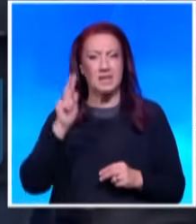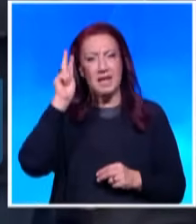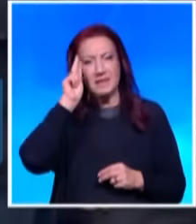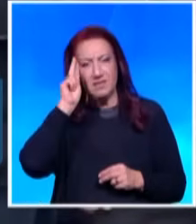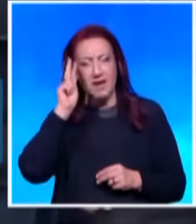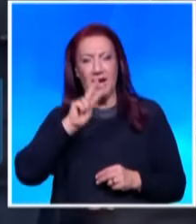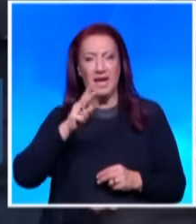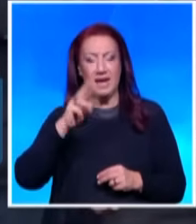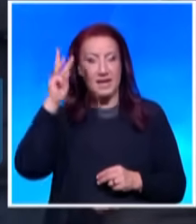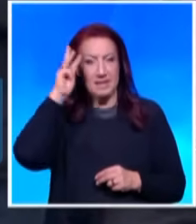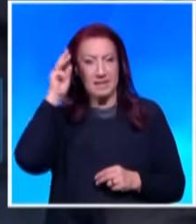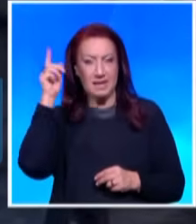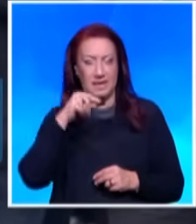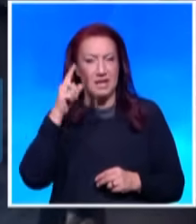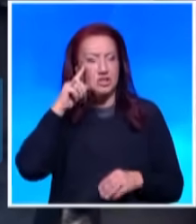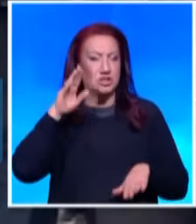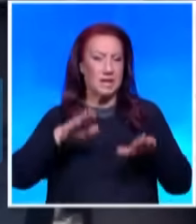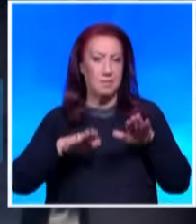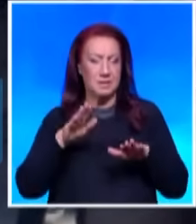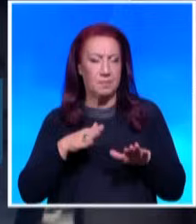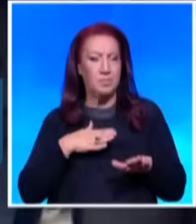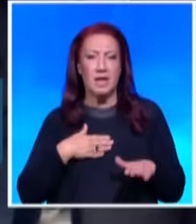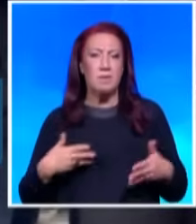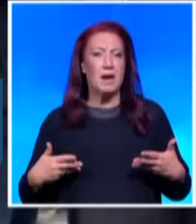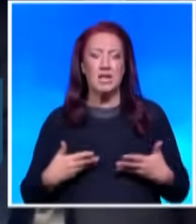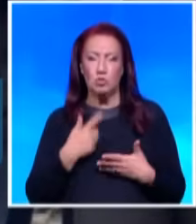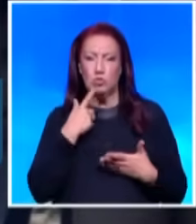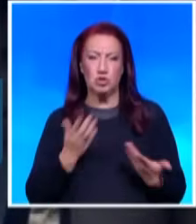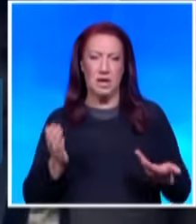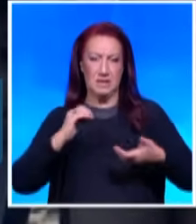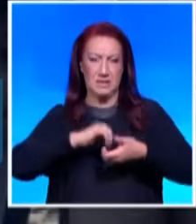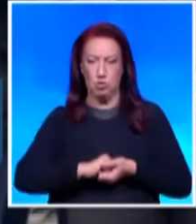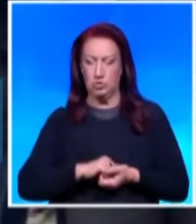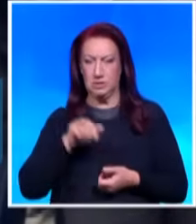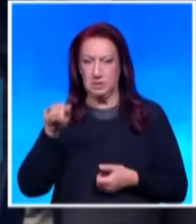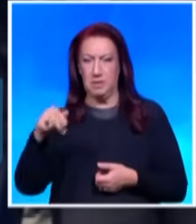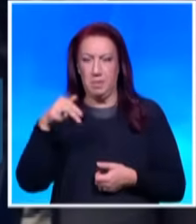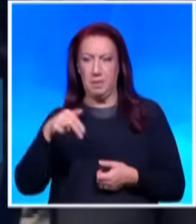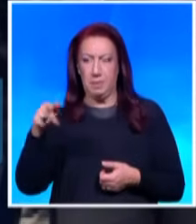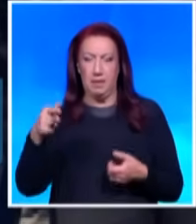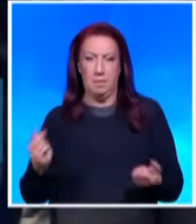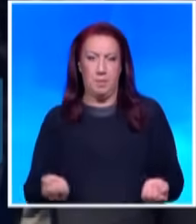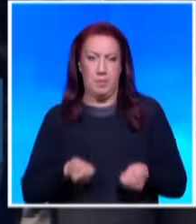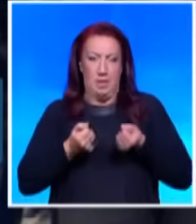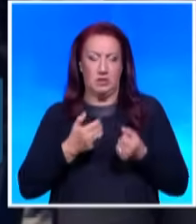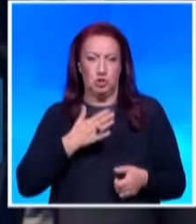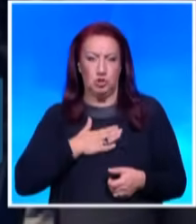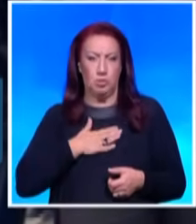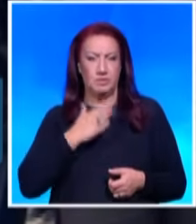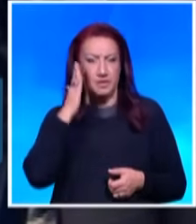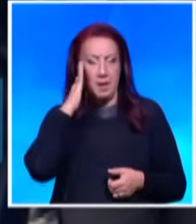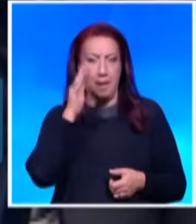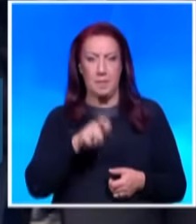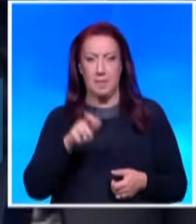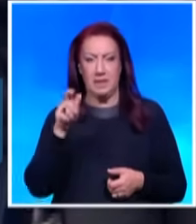там ще преценяваме изобщо имаме ли нужда с хора, които плашат собствените си министри и така нататък да